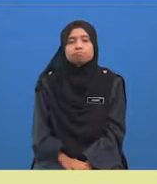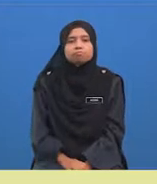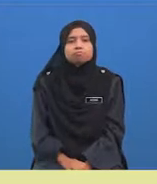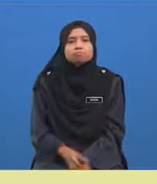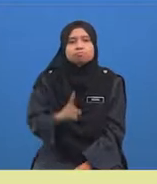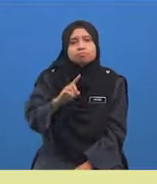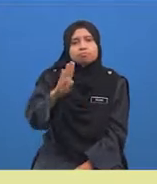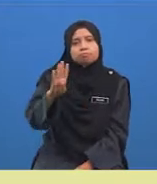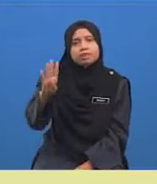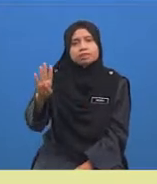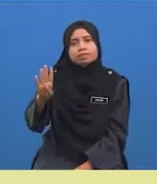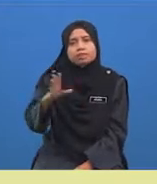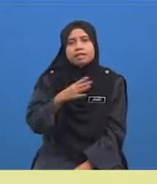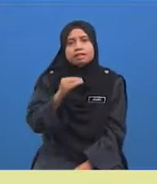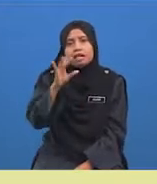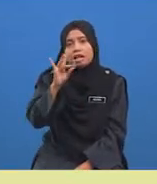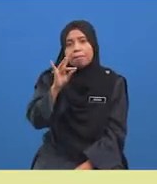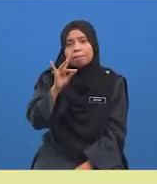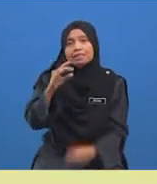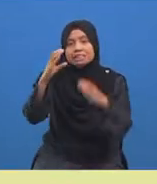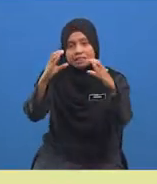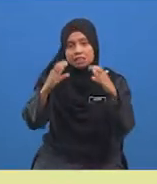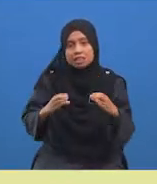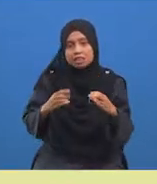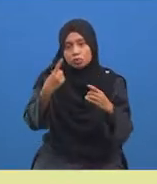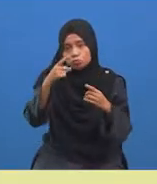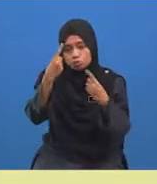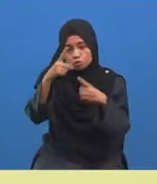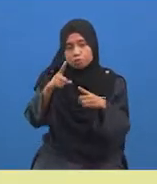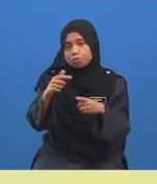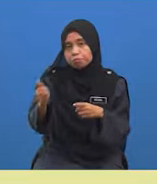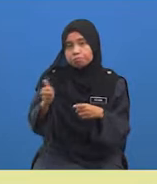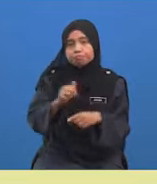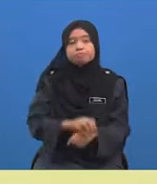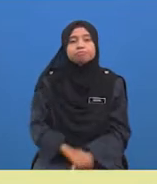mana-mana 4 dari 8 kaedah sebagai jawapan anda.